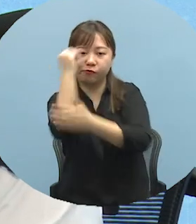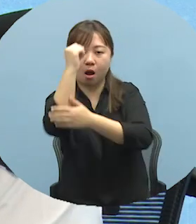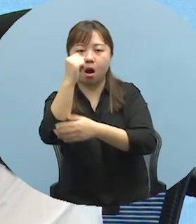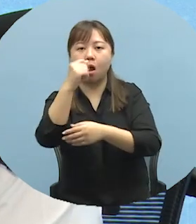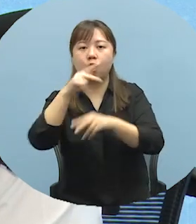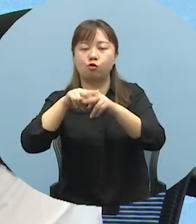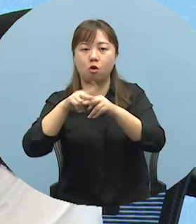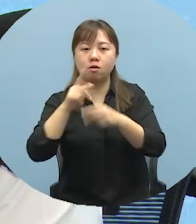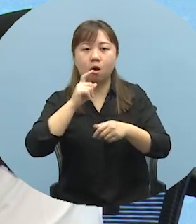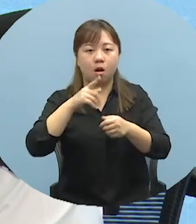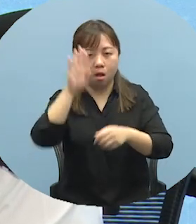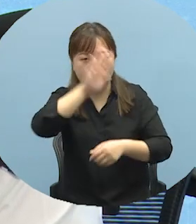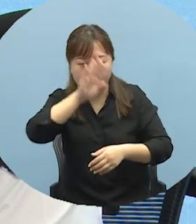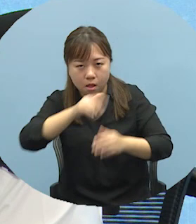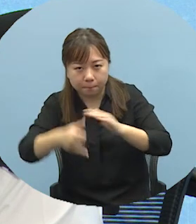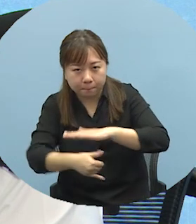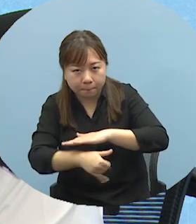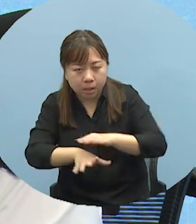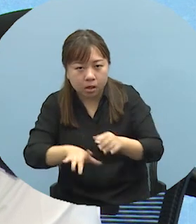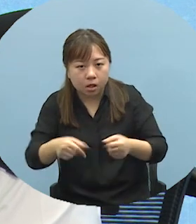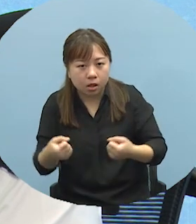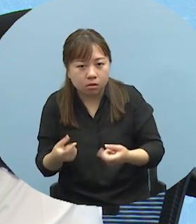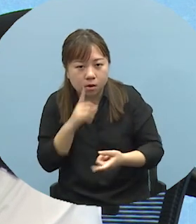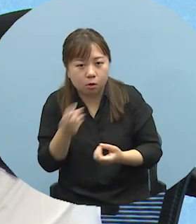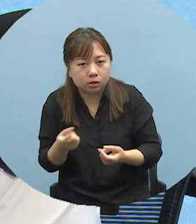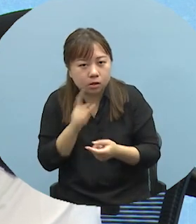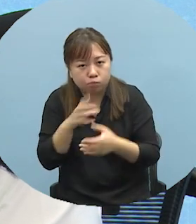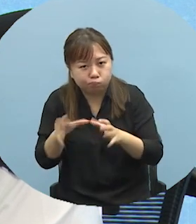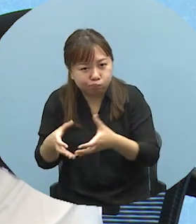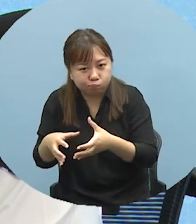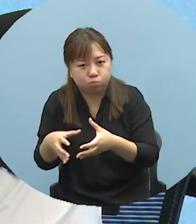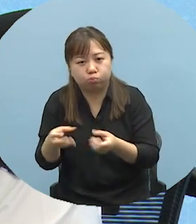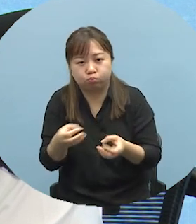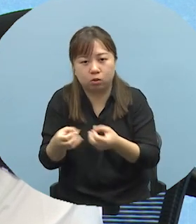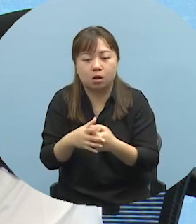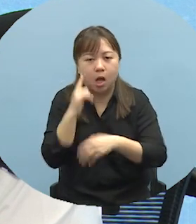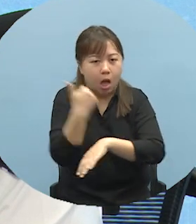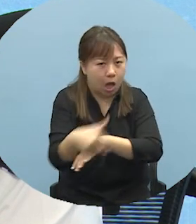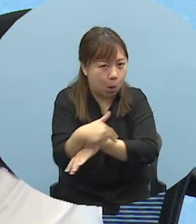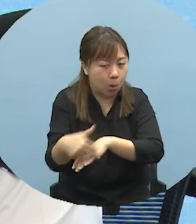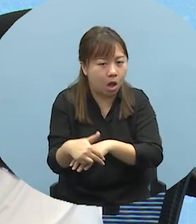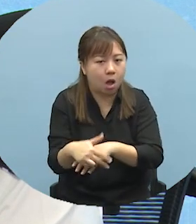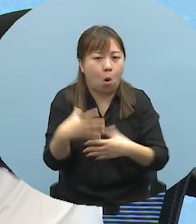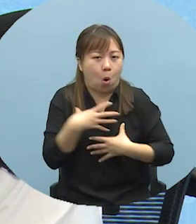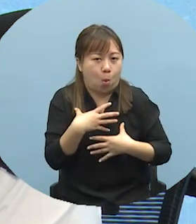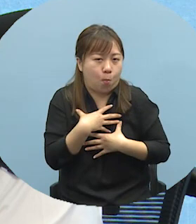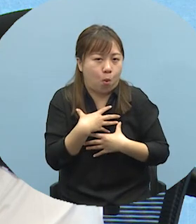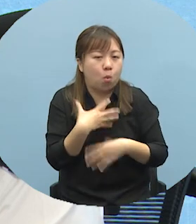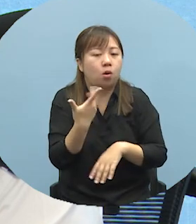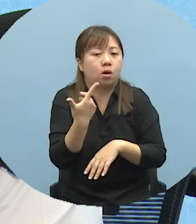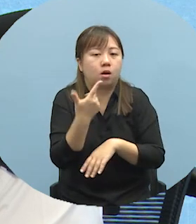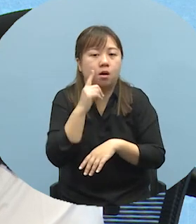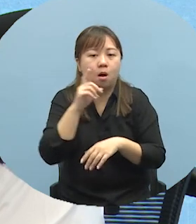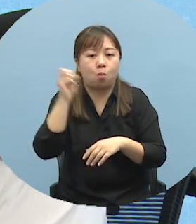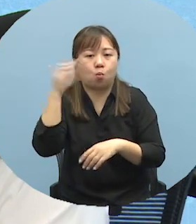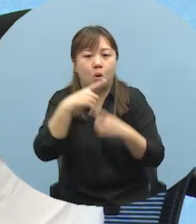化。例如咧喺去年涉嫌咧係企圖策劃本港恐怖襲擊嘅光城者集